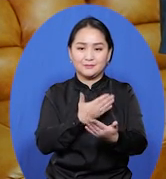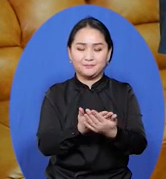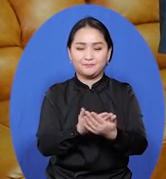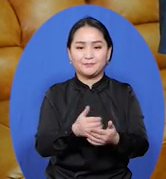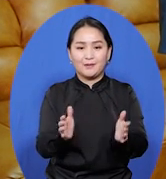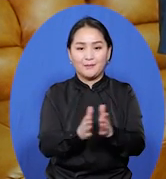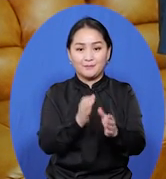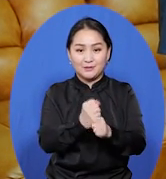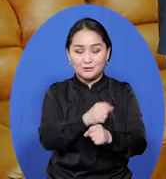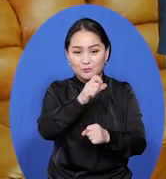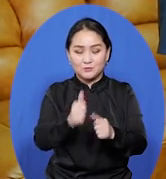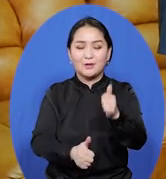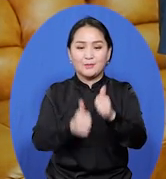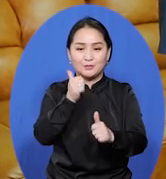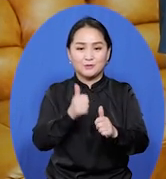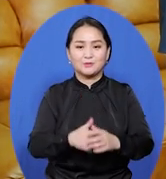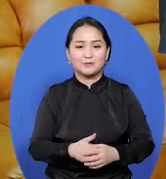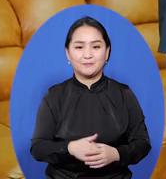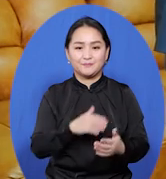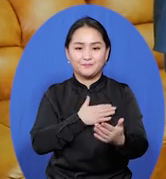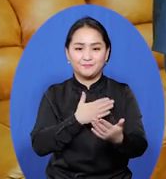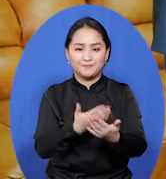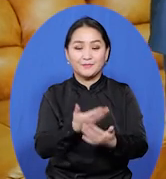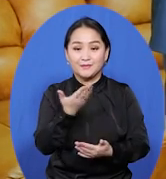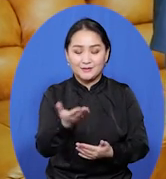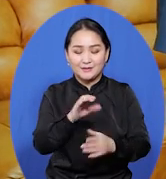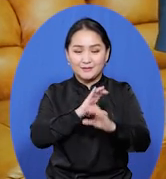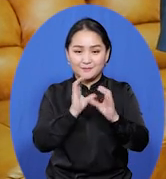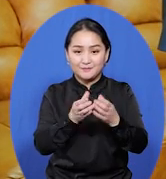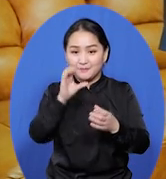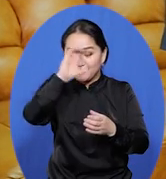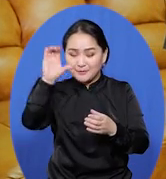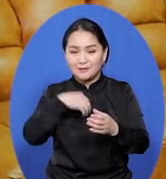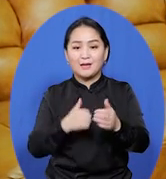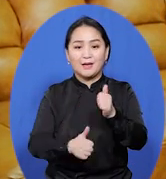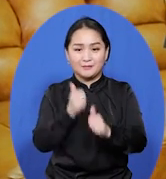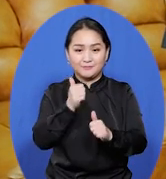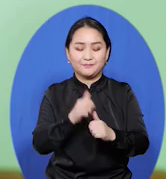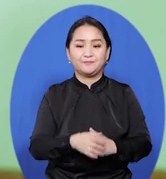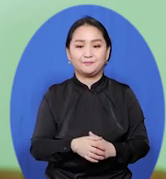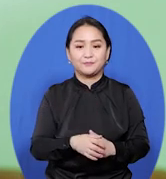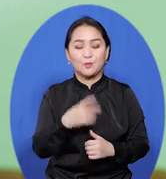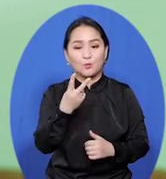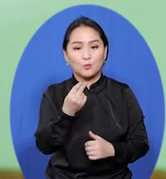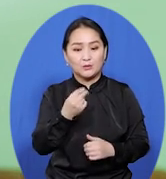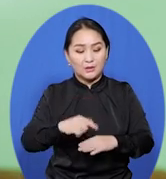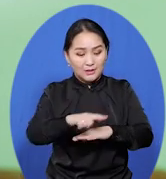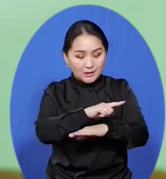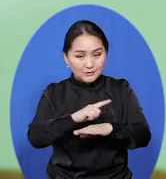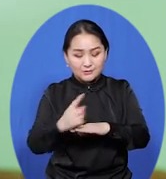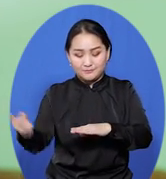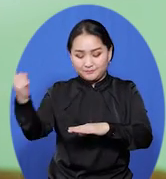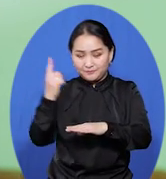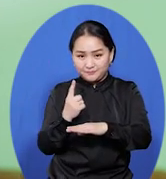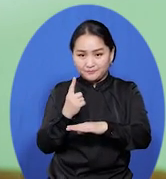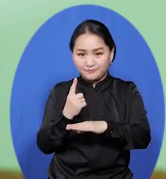их баярлалаа. Таны хамт олонны ажил үсэд өндөр амжилт хүсье. За баярлалаа. За мөн таны хамт олон ч гэсэн ажлын өндөр амжилтыг хүсье. Яг бодит байдал дээр бидний